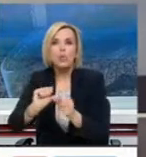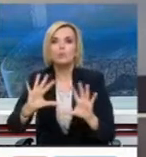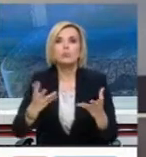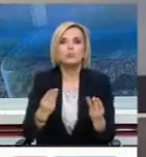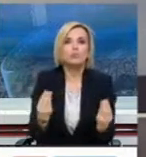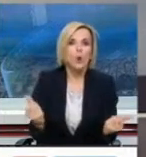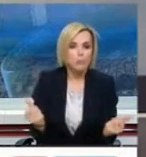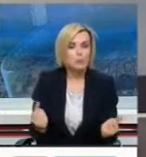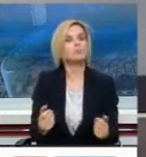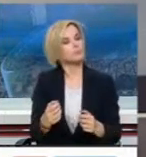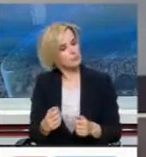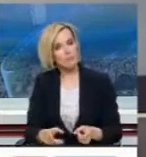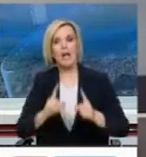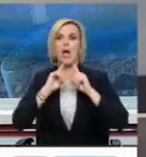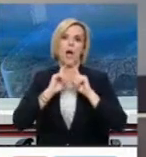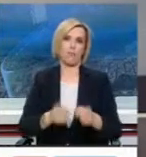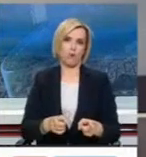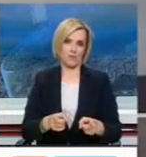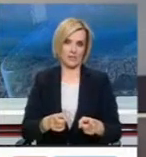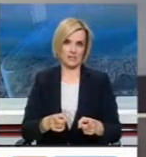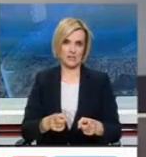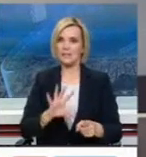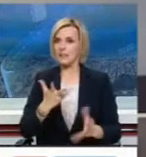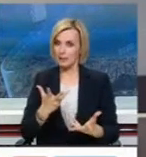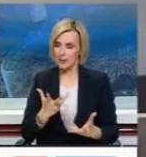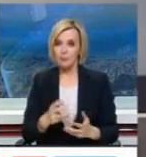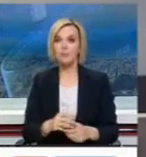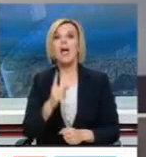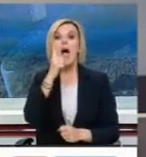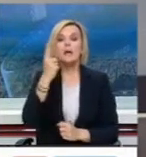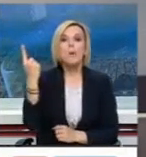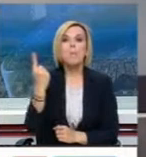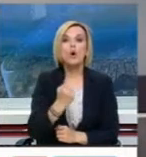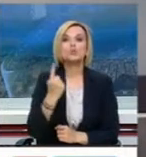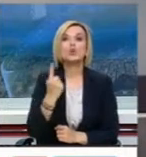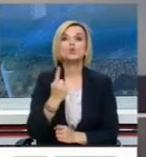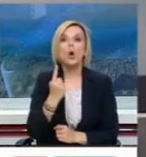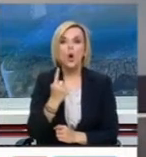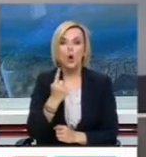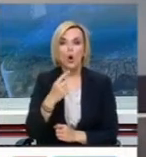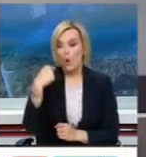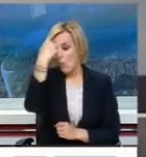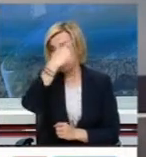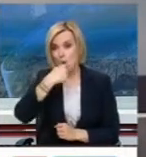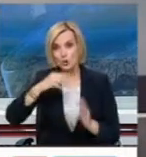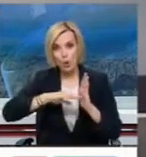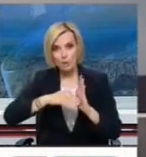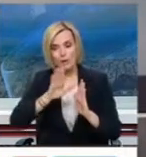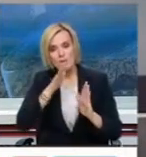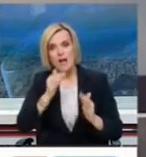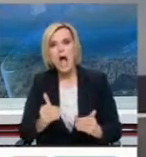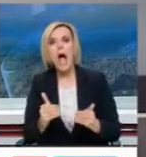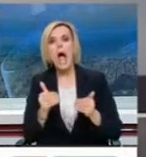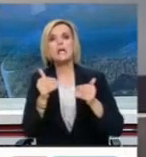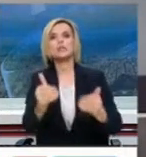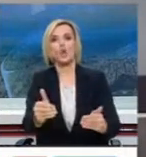θα μπορούν με απόφασή τους να θέσουν μέρος ή όλο το προσωπικό τους σε καθεστώς αναστολής της σύμβασης